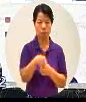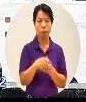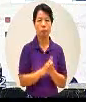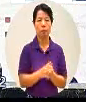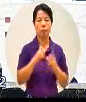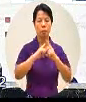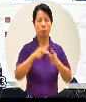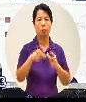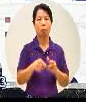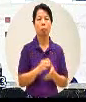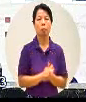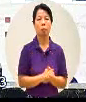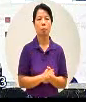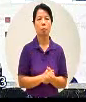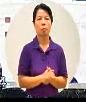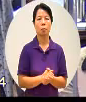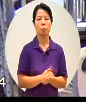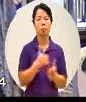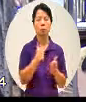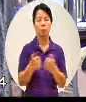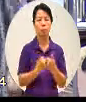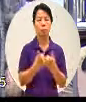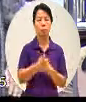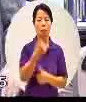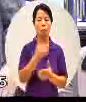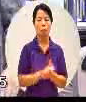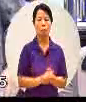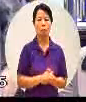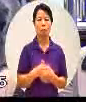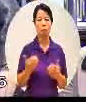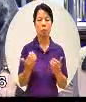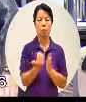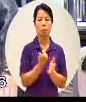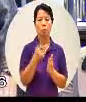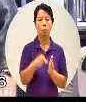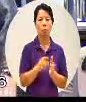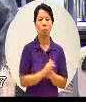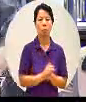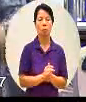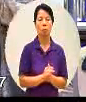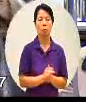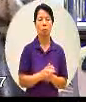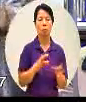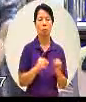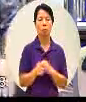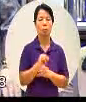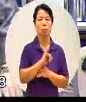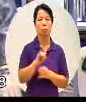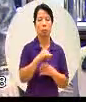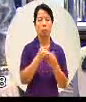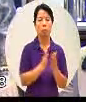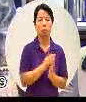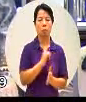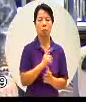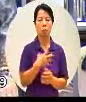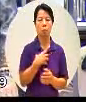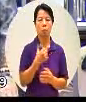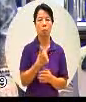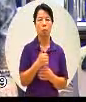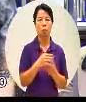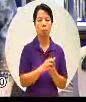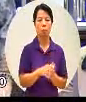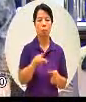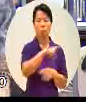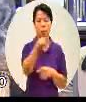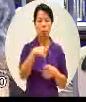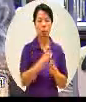来。 多谢市长。啊，都像都像陆议员，都像包括委员，哎，大家